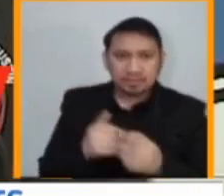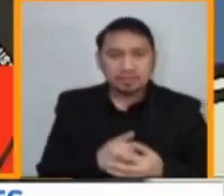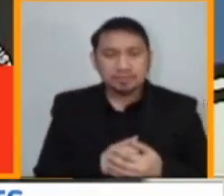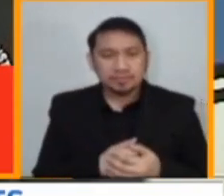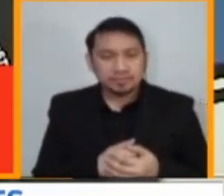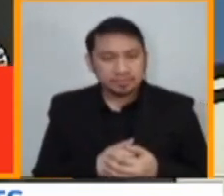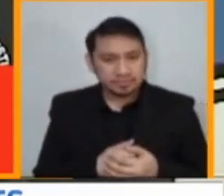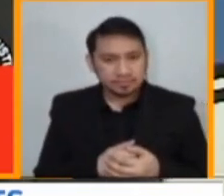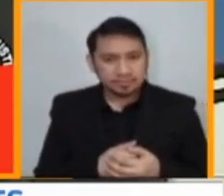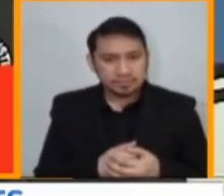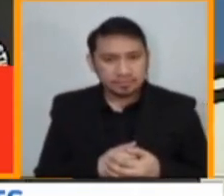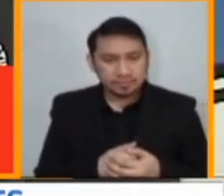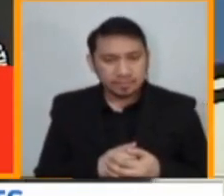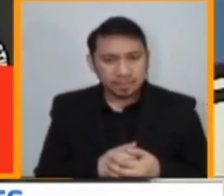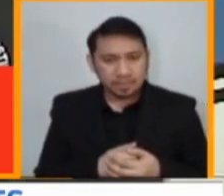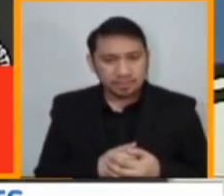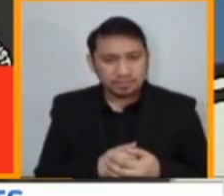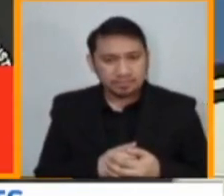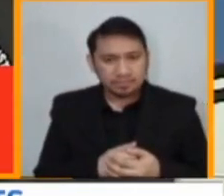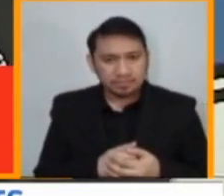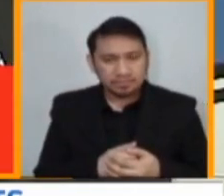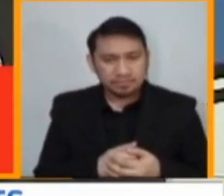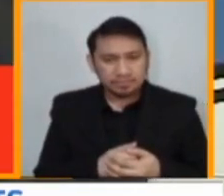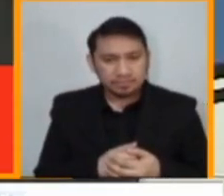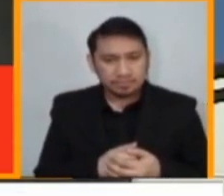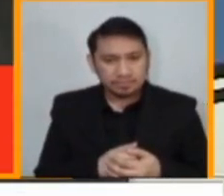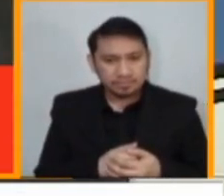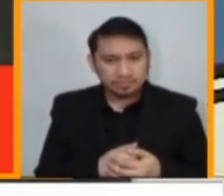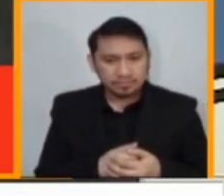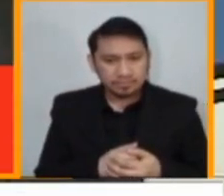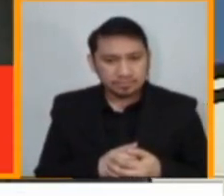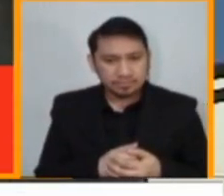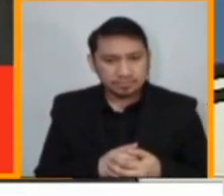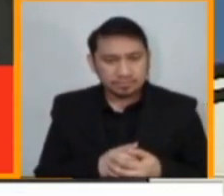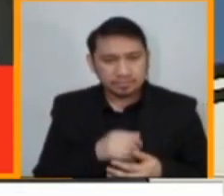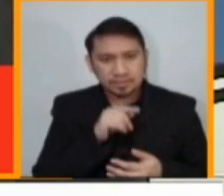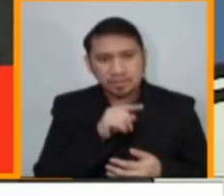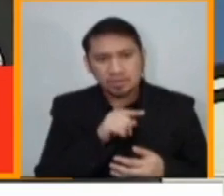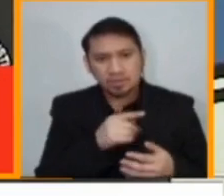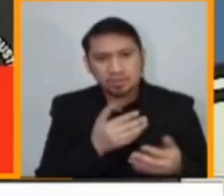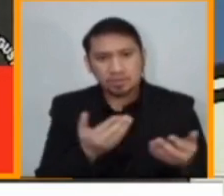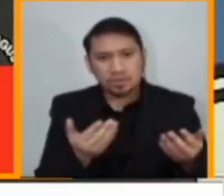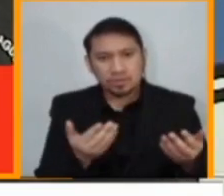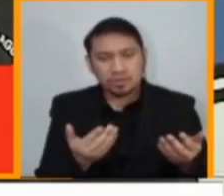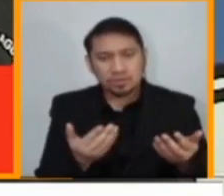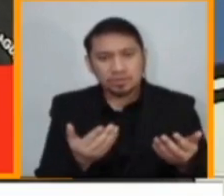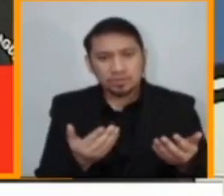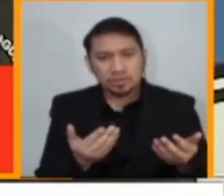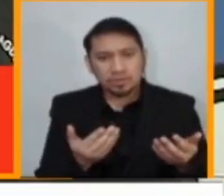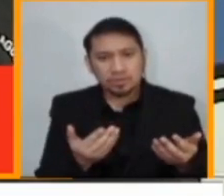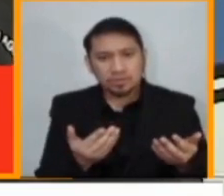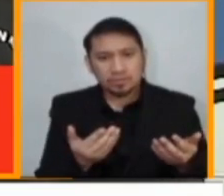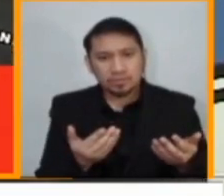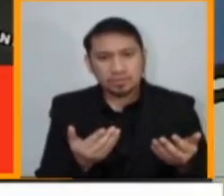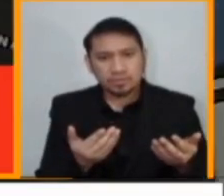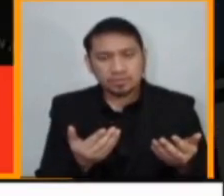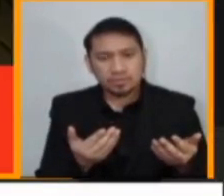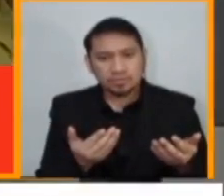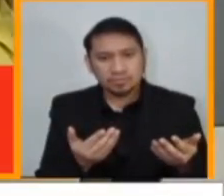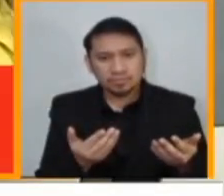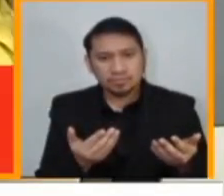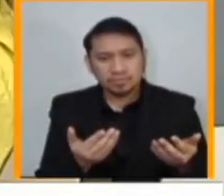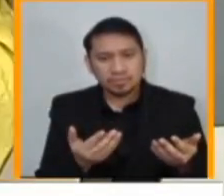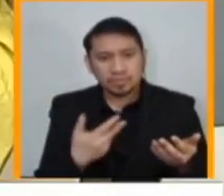binagawa. Ang tagal namin bago makita, siya tatago ko eh. Sa mga yerong